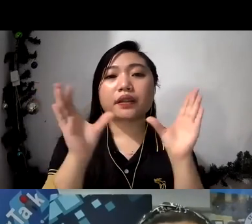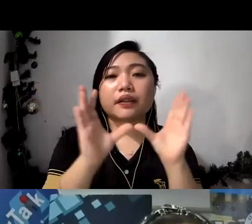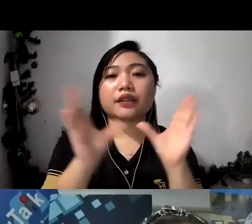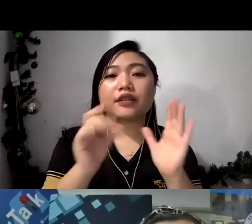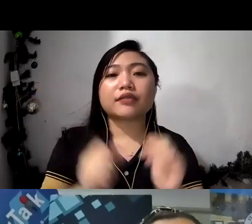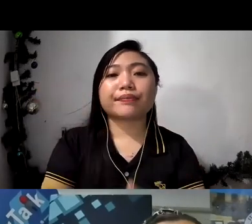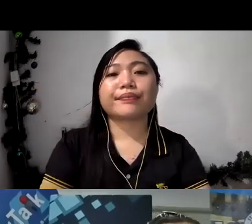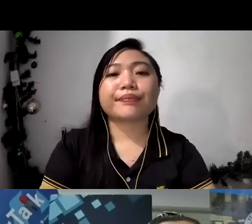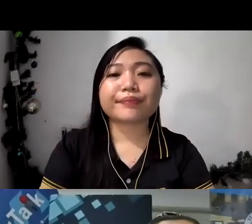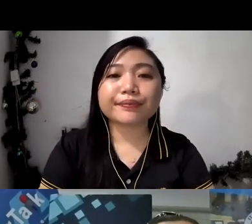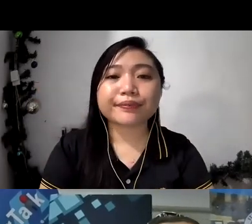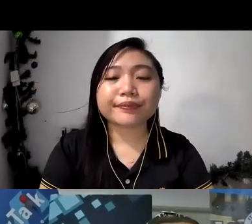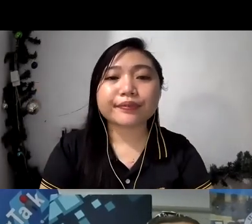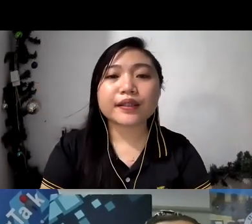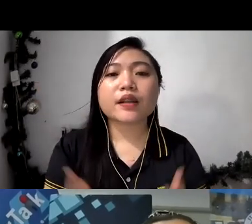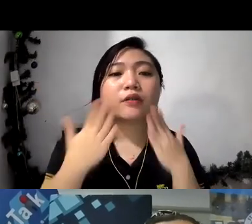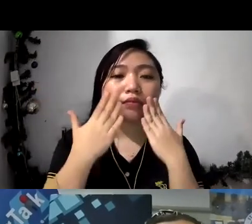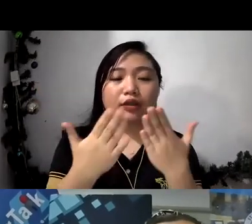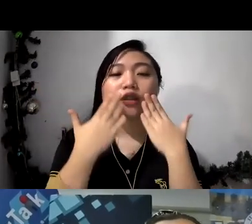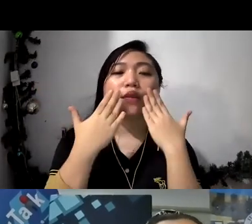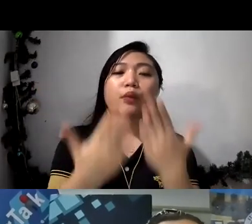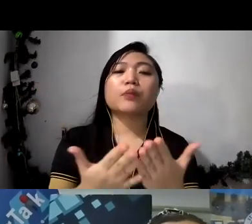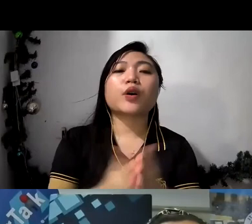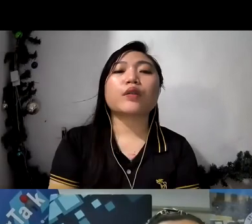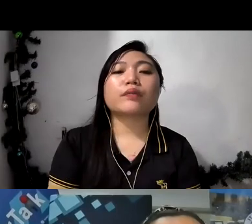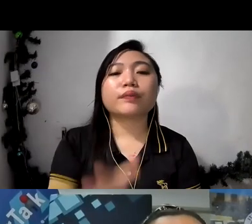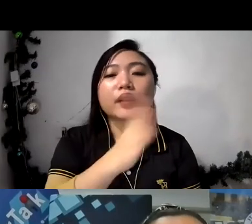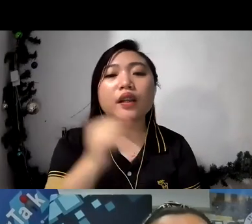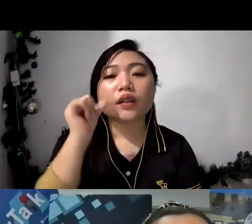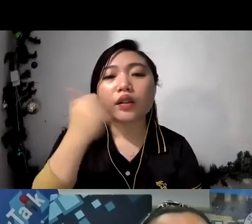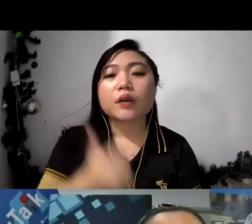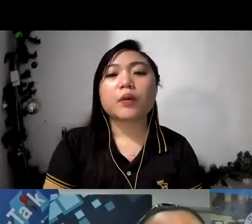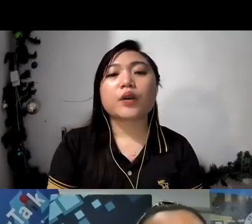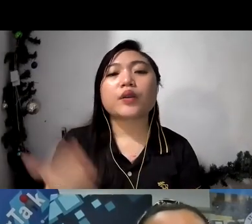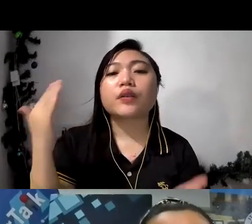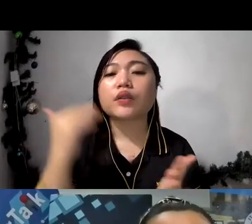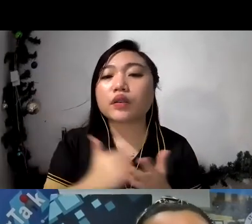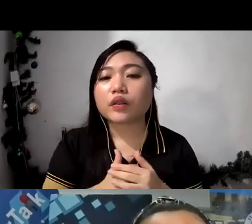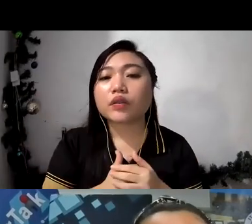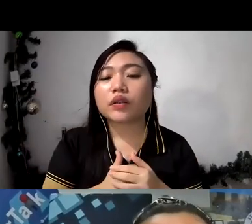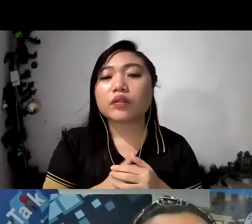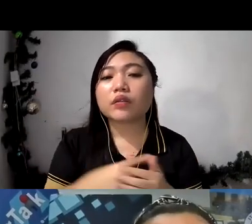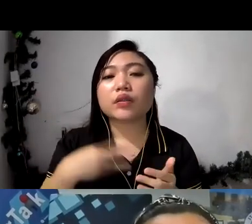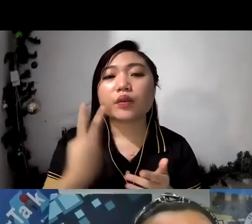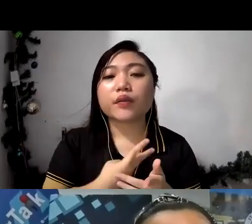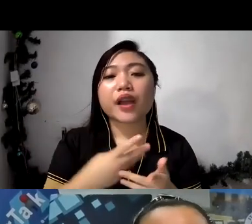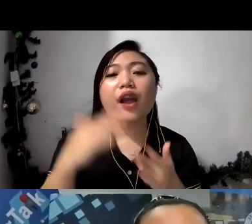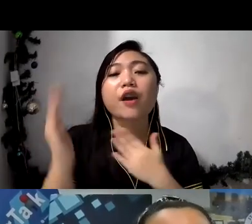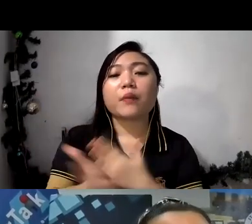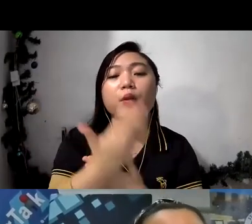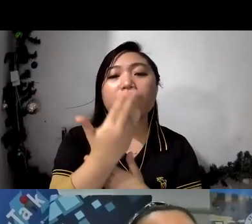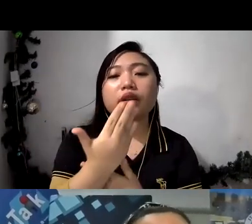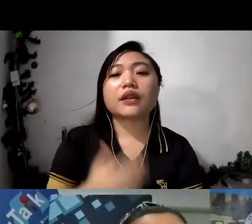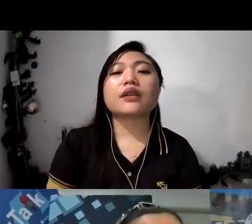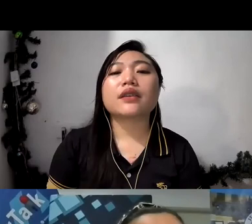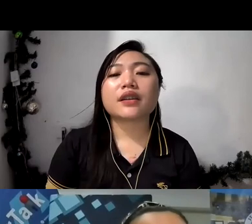e-certificate. Ayan, so maraming salamat po. And tomorrow, we will be having our morning session. So isa lang